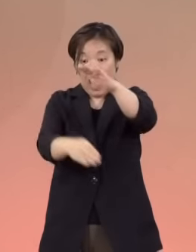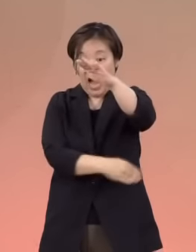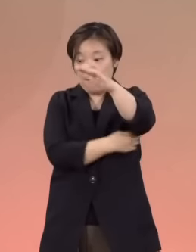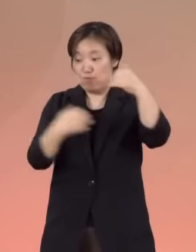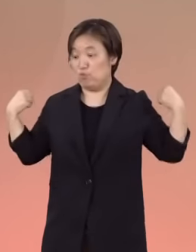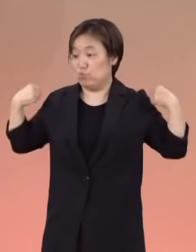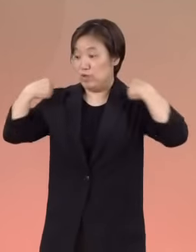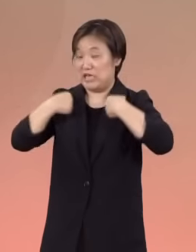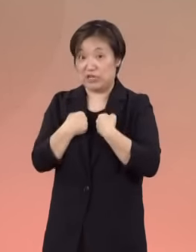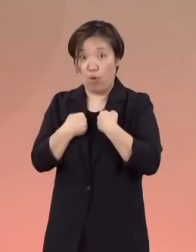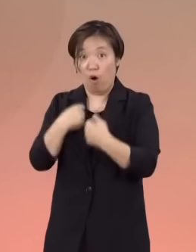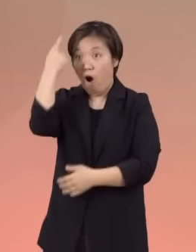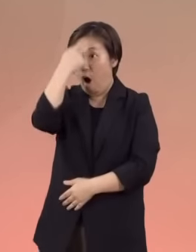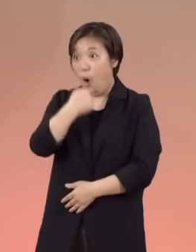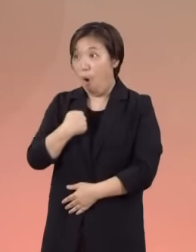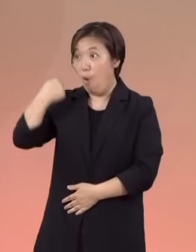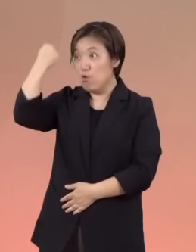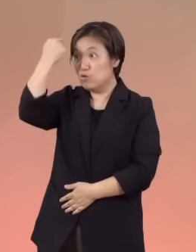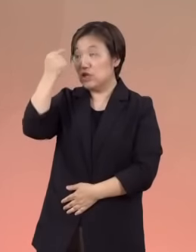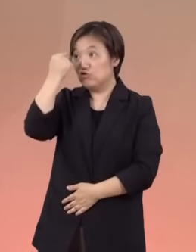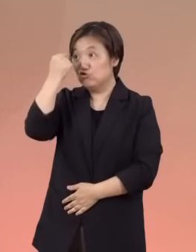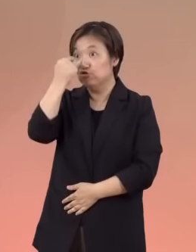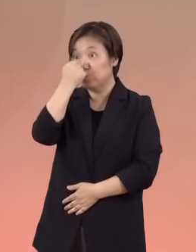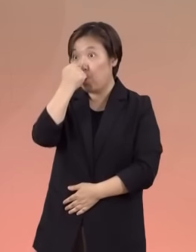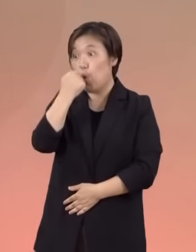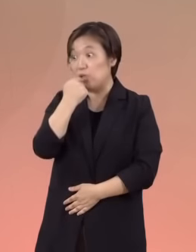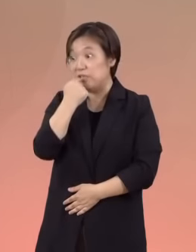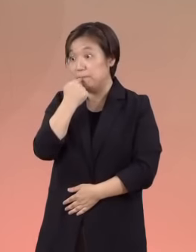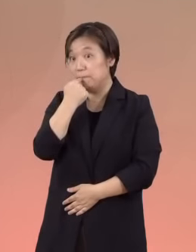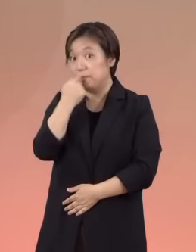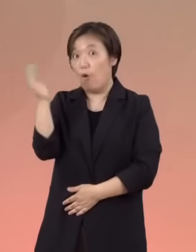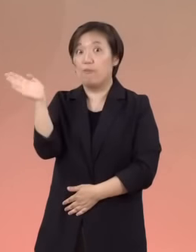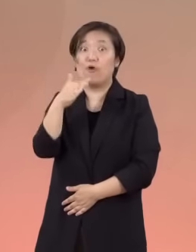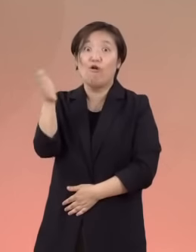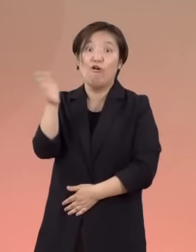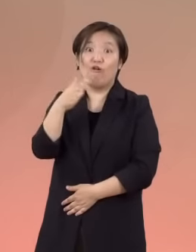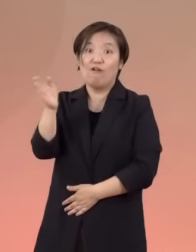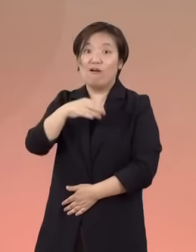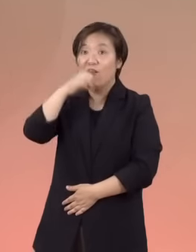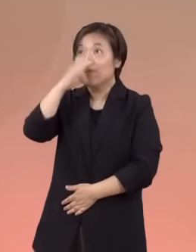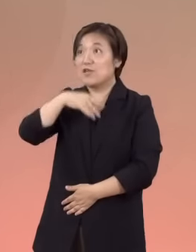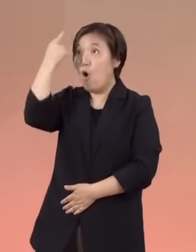달걀 형태인데 눈도 코도 입도 없이 달걀